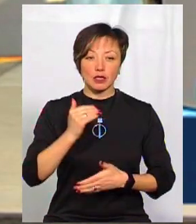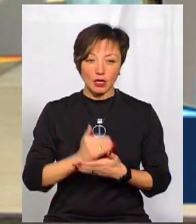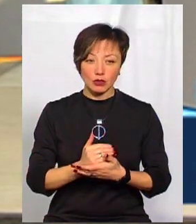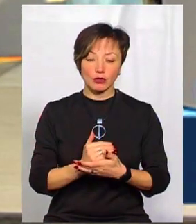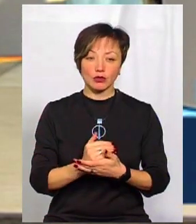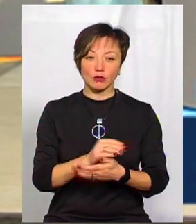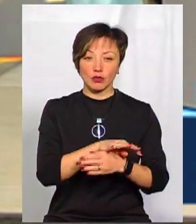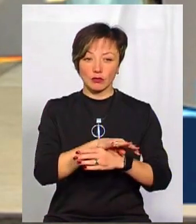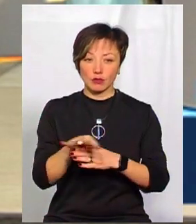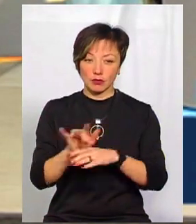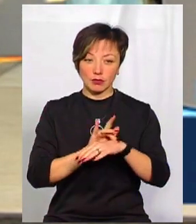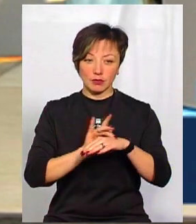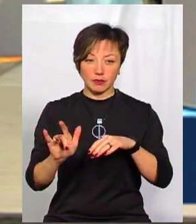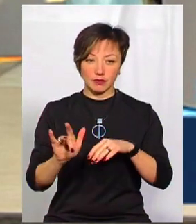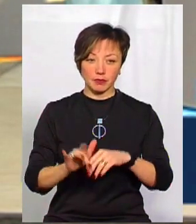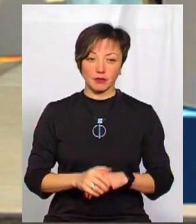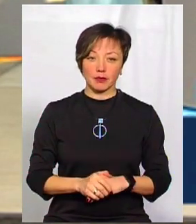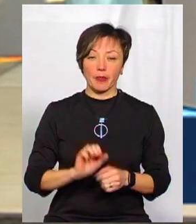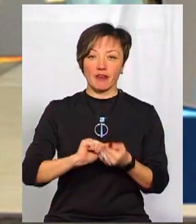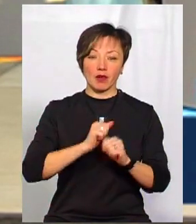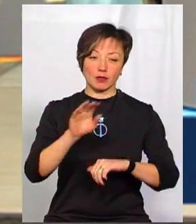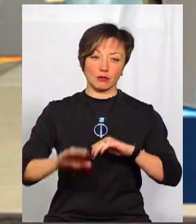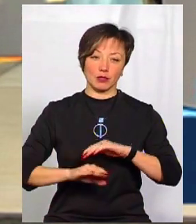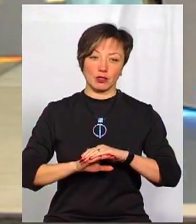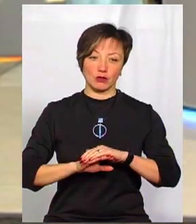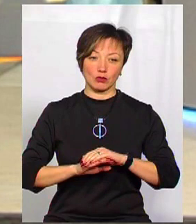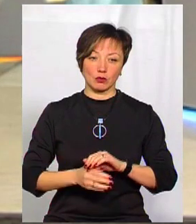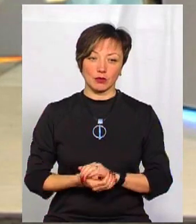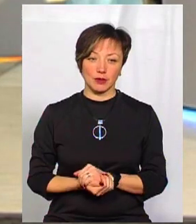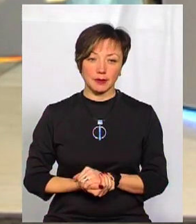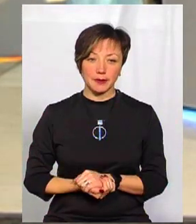їх позбавити життя і стратити у Кам'янці-Подільському.